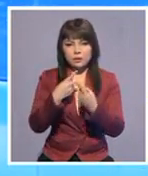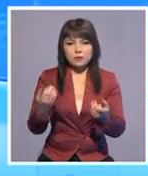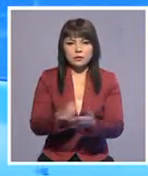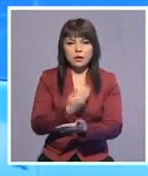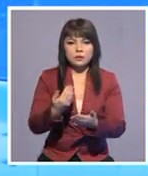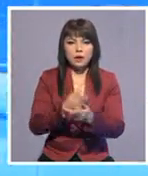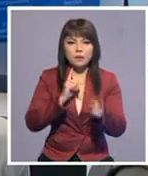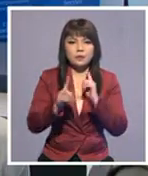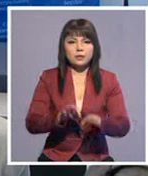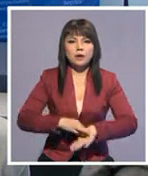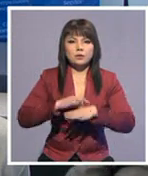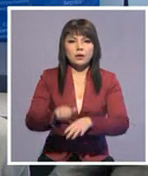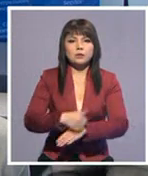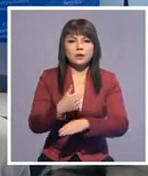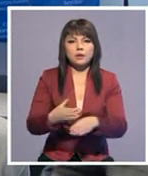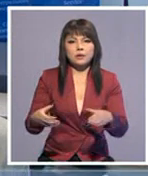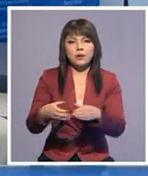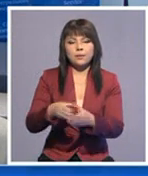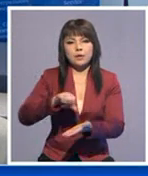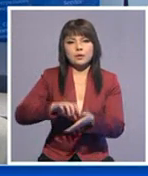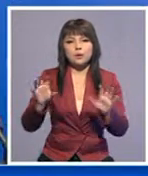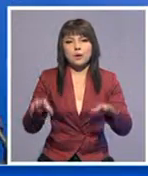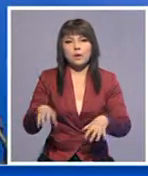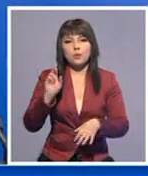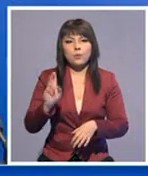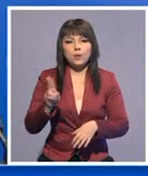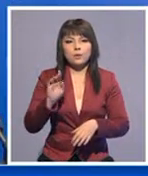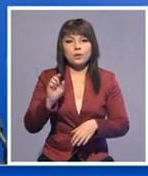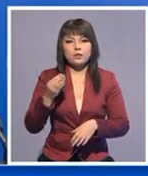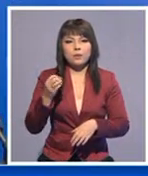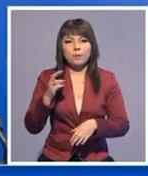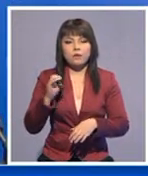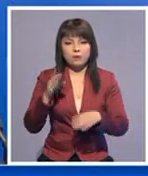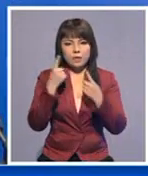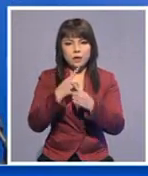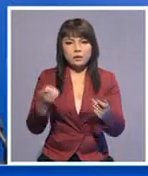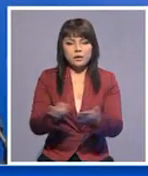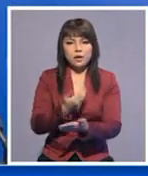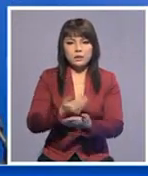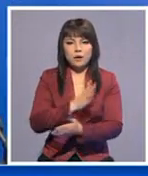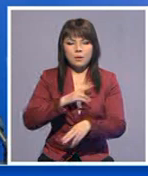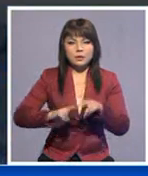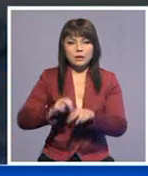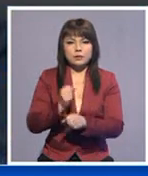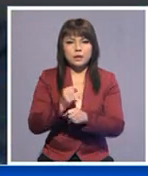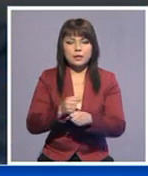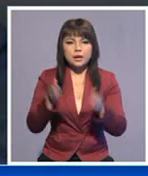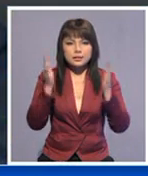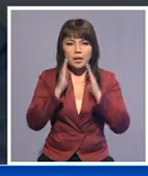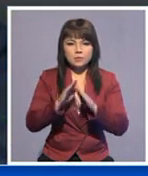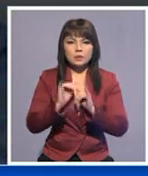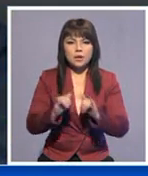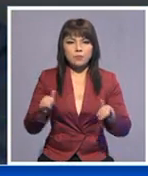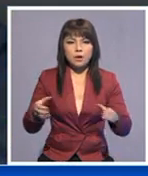ұлттық басқарушы холдингінің басқарма төрағасы Қуандық Бишімбаев хабарлады. Оның сөзінше, қорды құру туралы Ислам даму